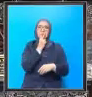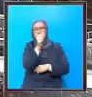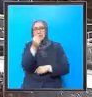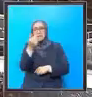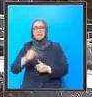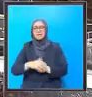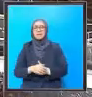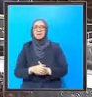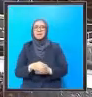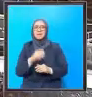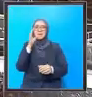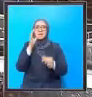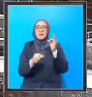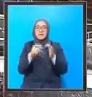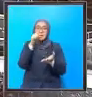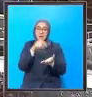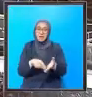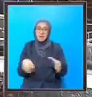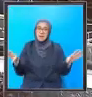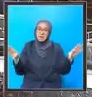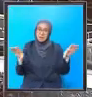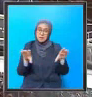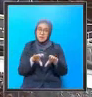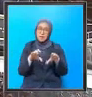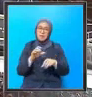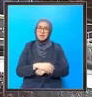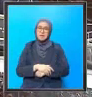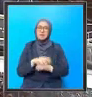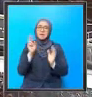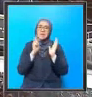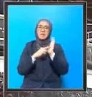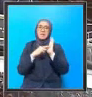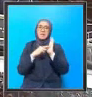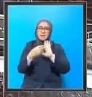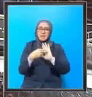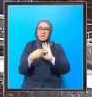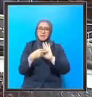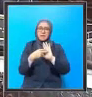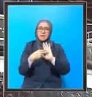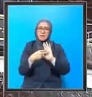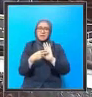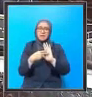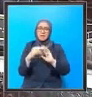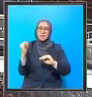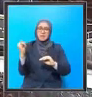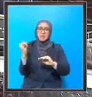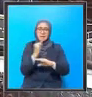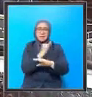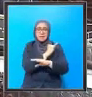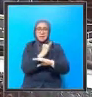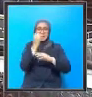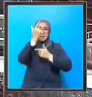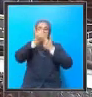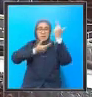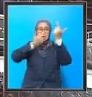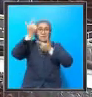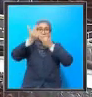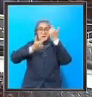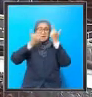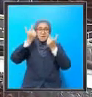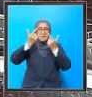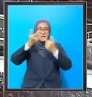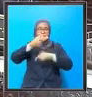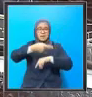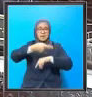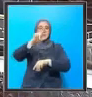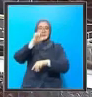sebagainya kalau ini dilakukan maka sudah tentu eh industri pelancongan di